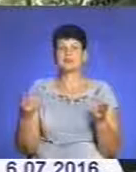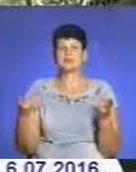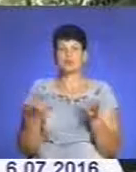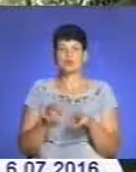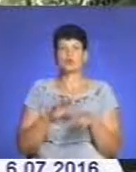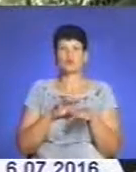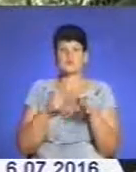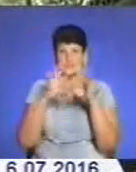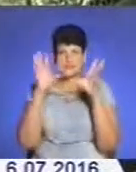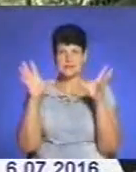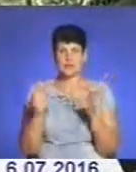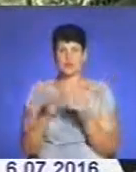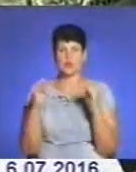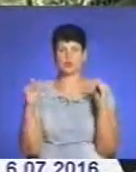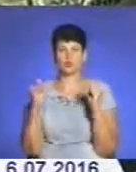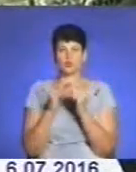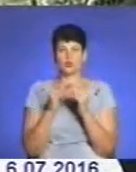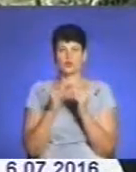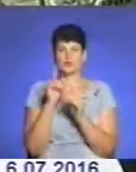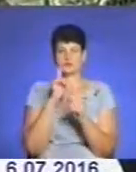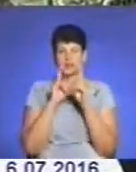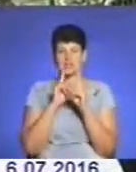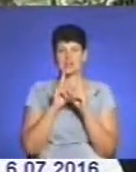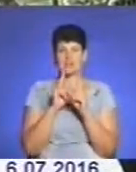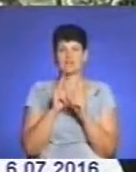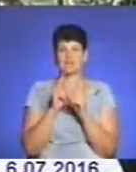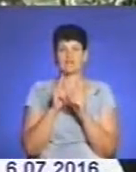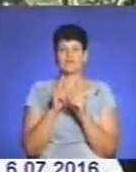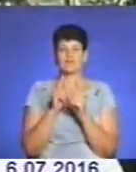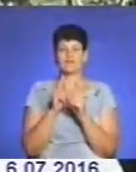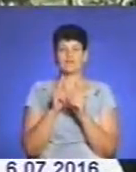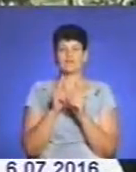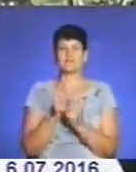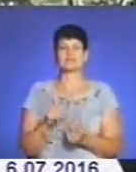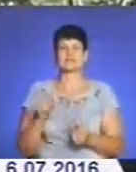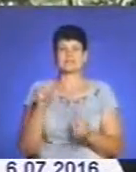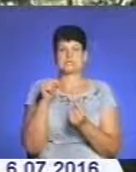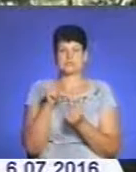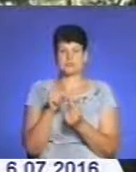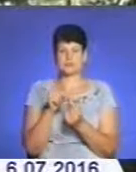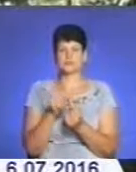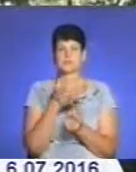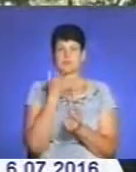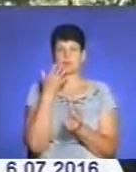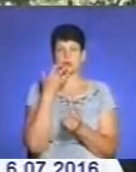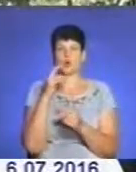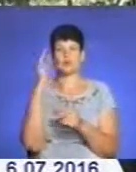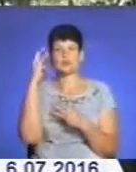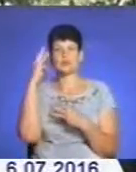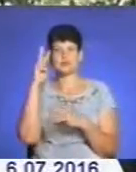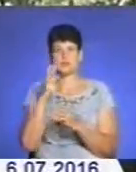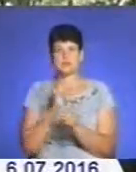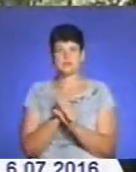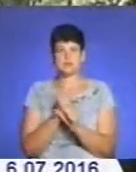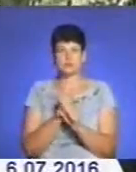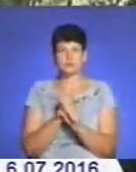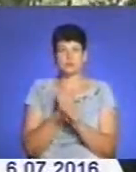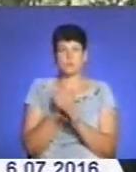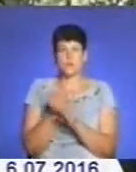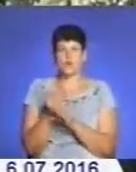провести загальнобудинкові збори, визначитися із пріоритетним напрямком термомодернізації. Його можна робити там